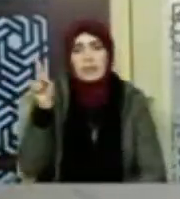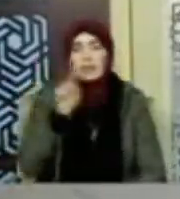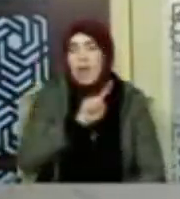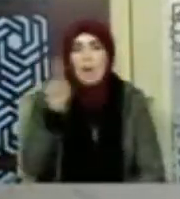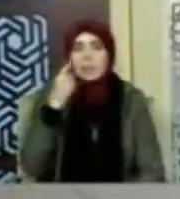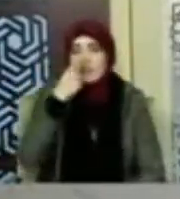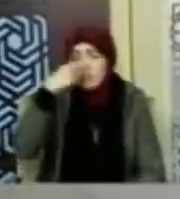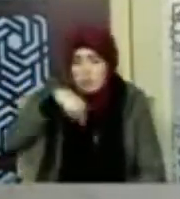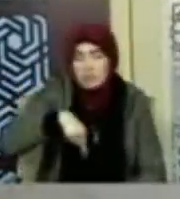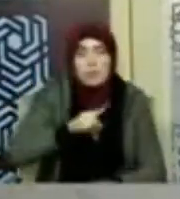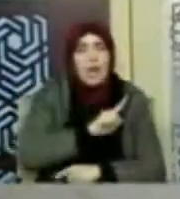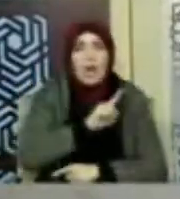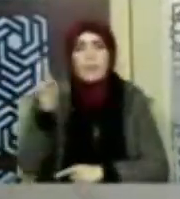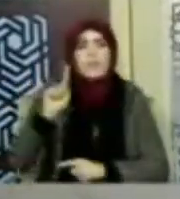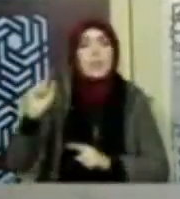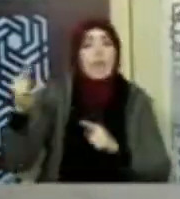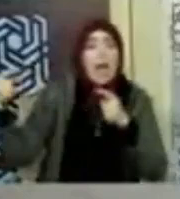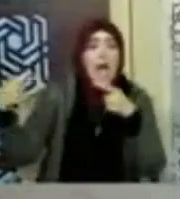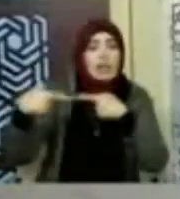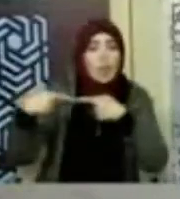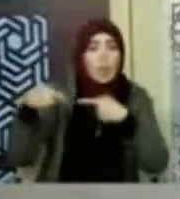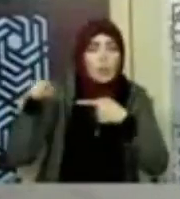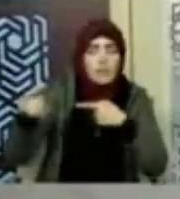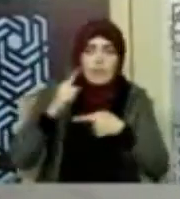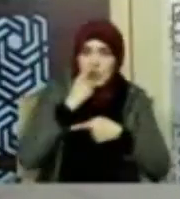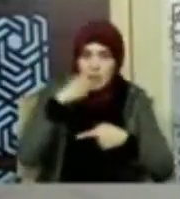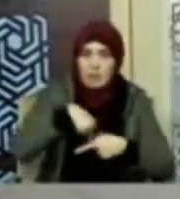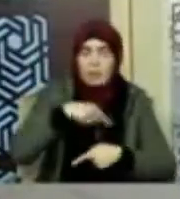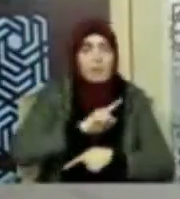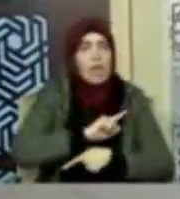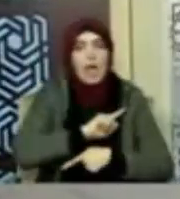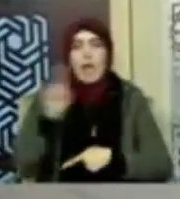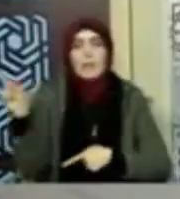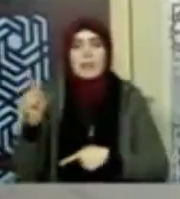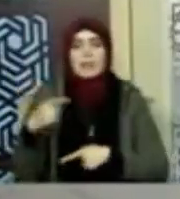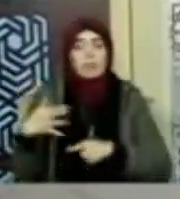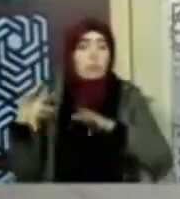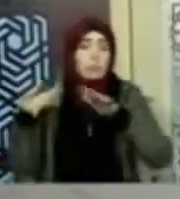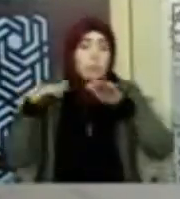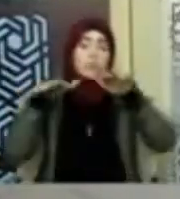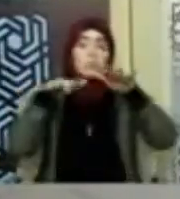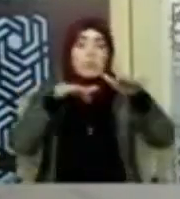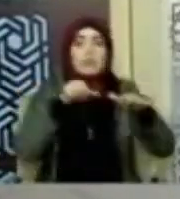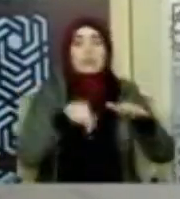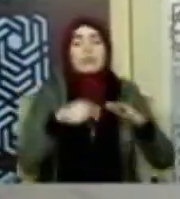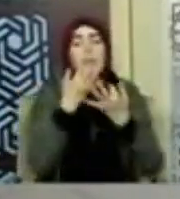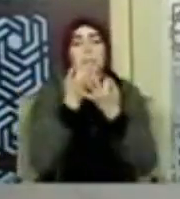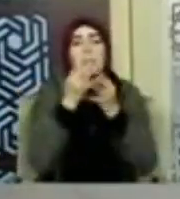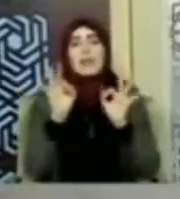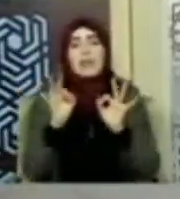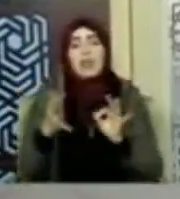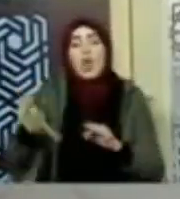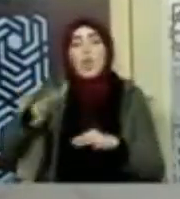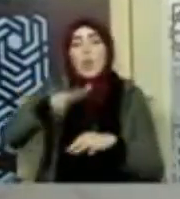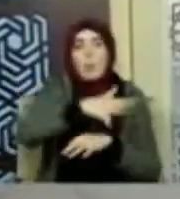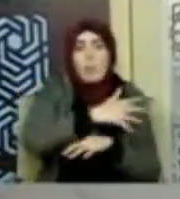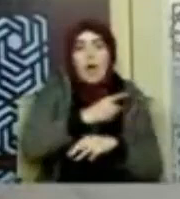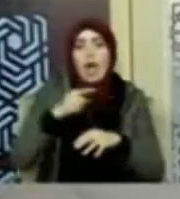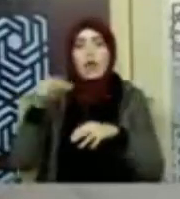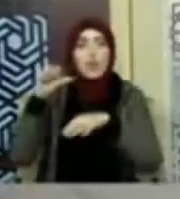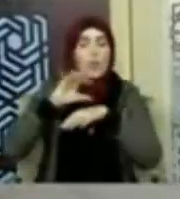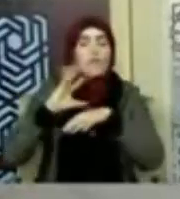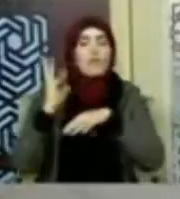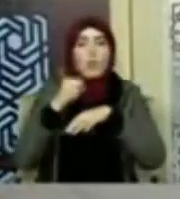تنيل لأحد، ملأنا البر حتى ضاق عنا، وزهر البحر